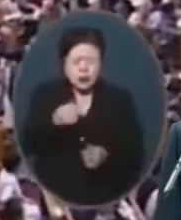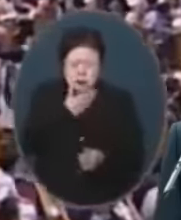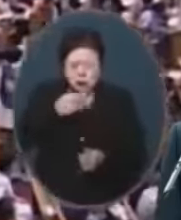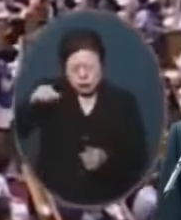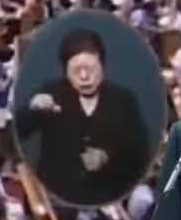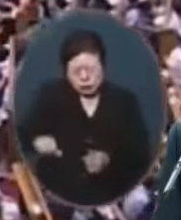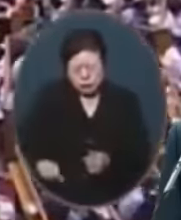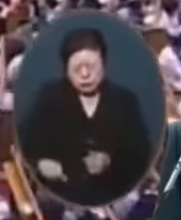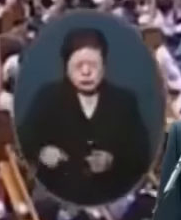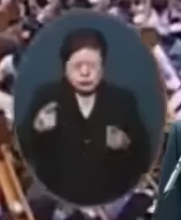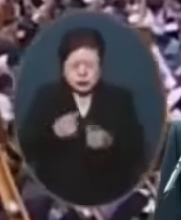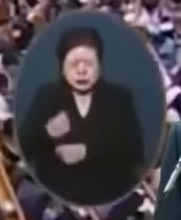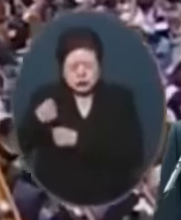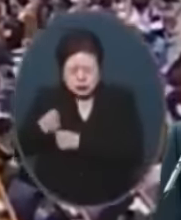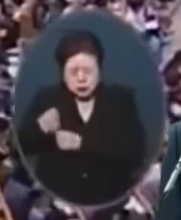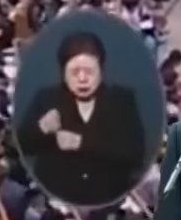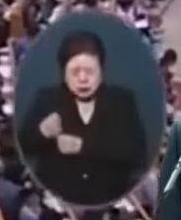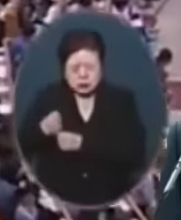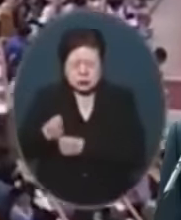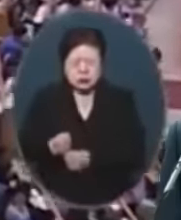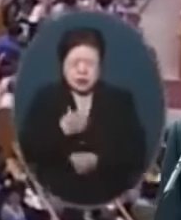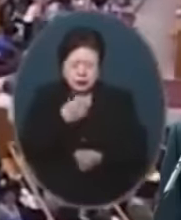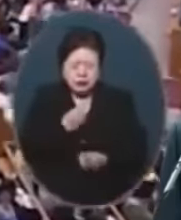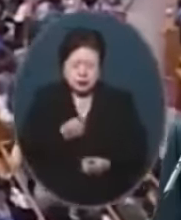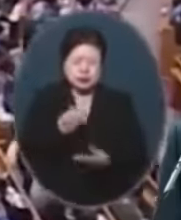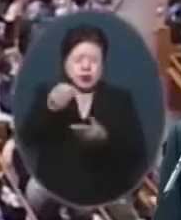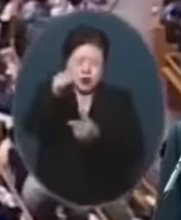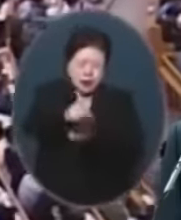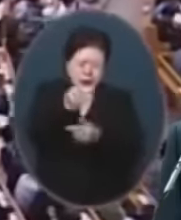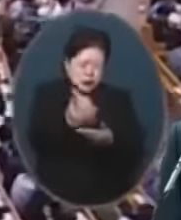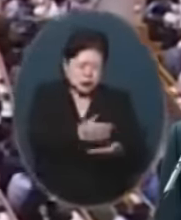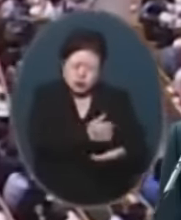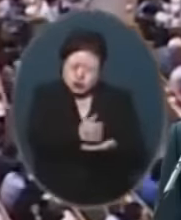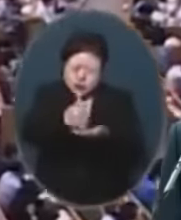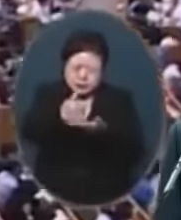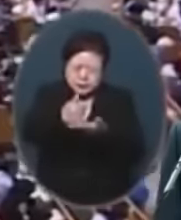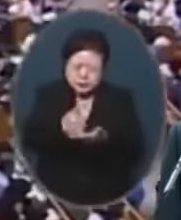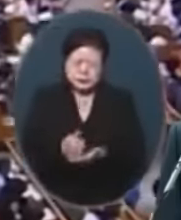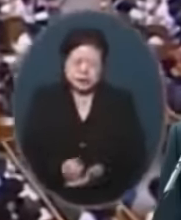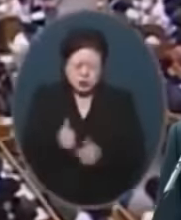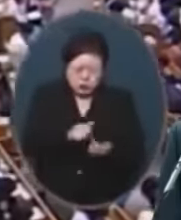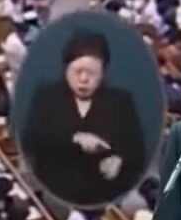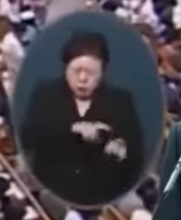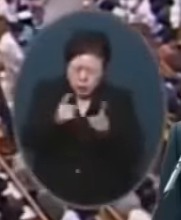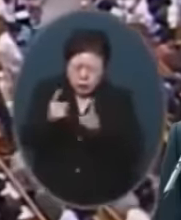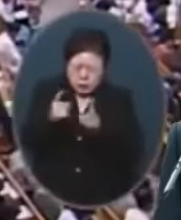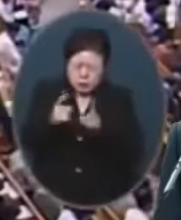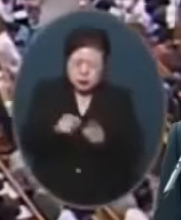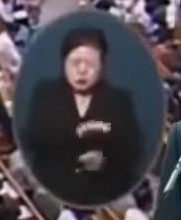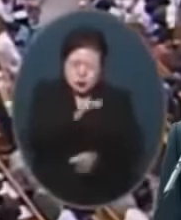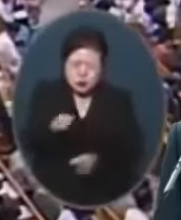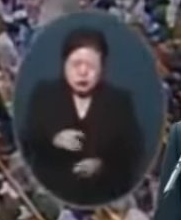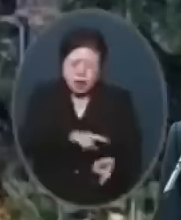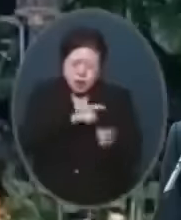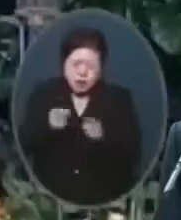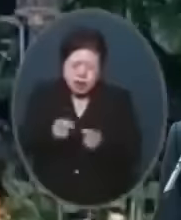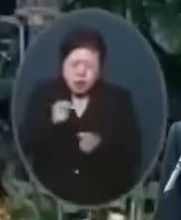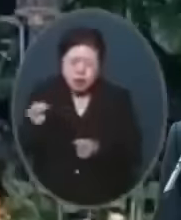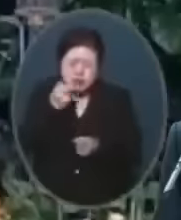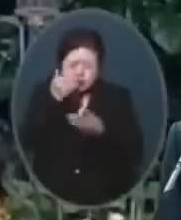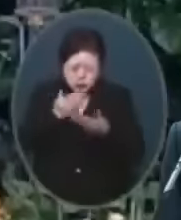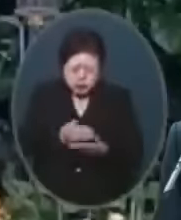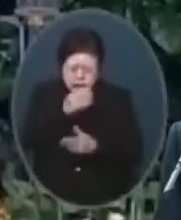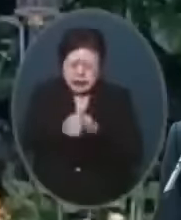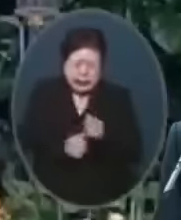저주를 대신 짊어지시고 아브라함의 복을 허락하신 주님, 죽었다가 부활하심으로 우리에게 부활과 영생을